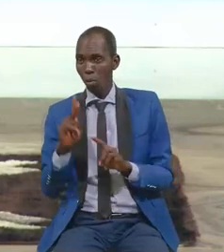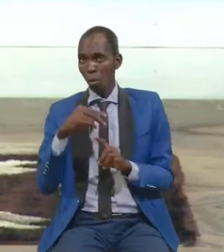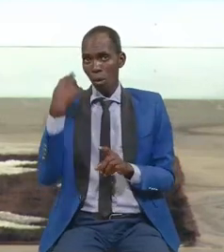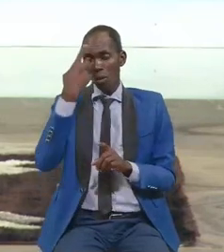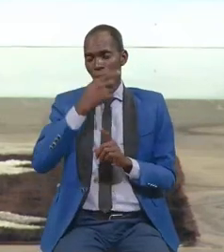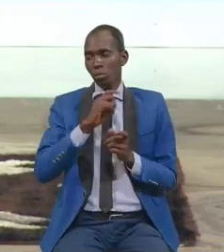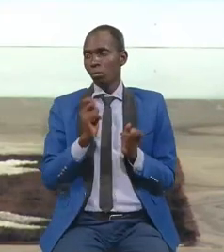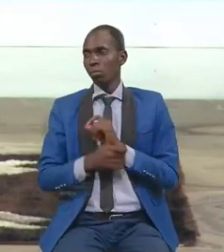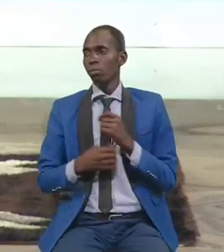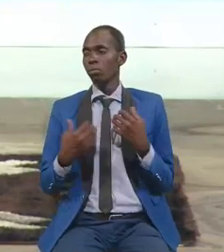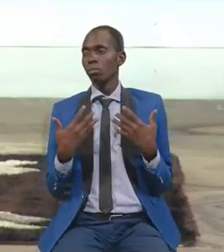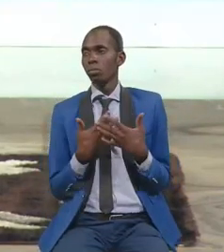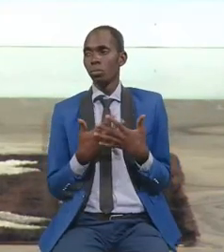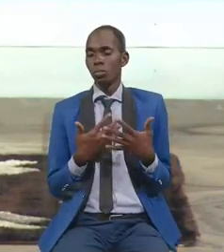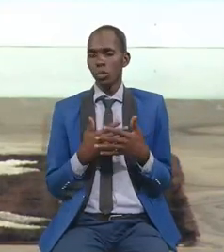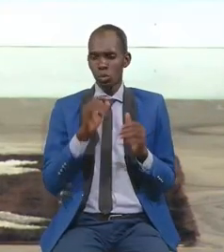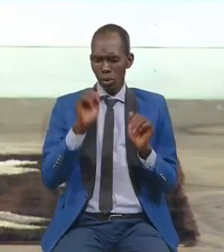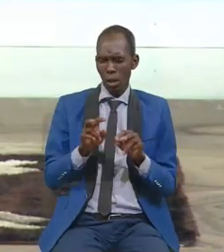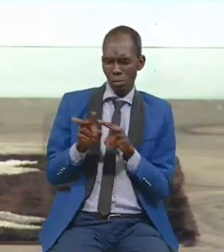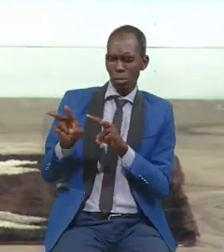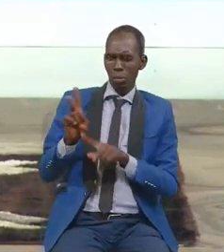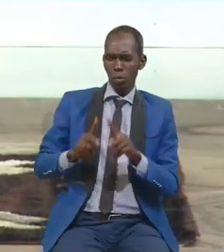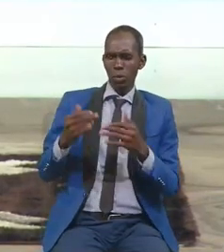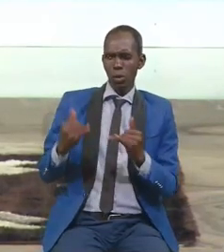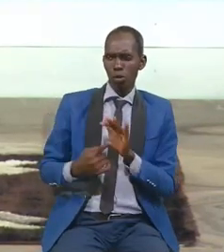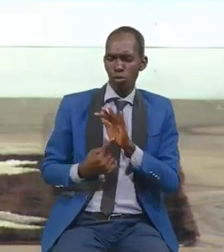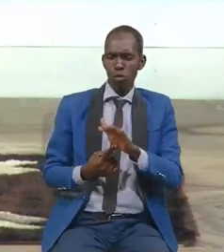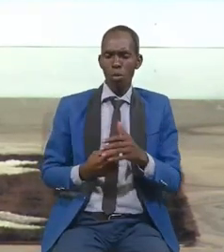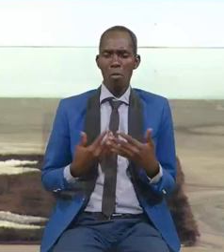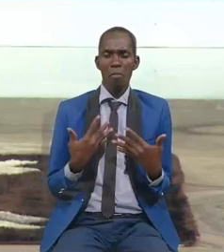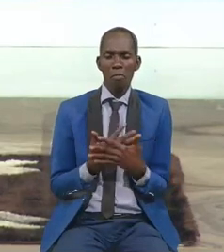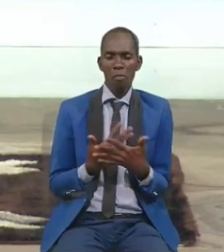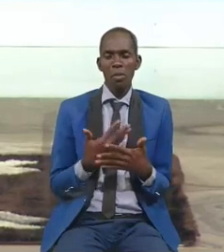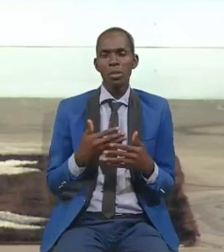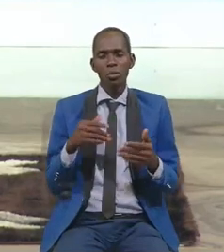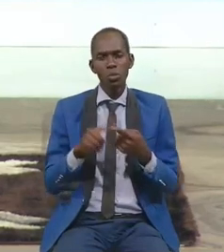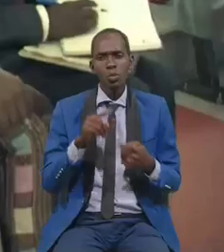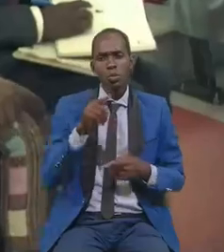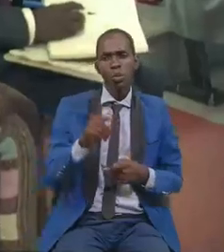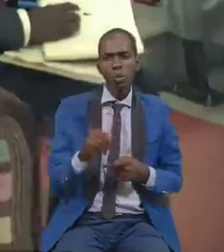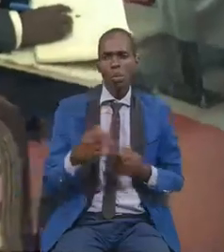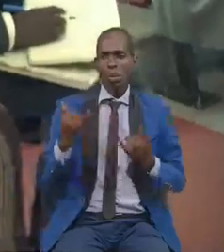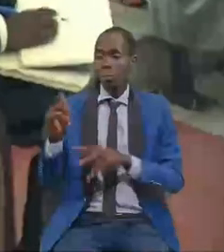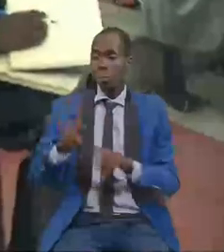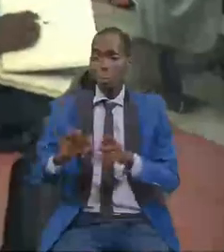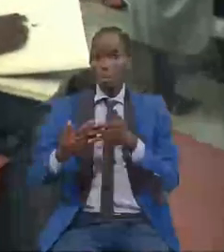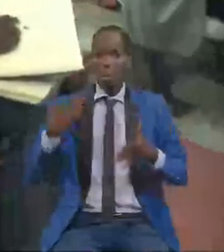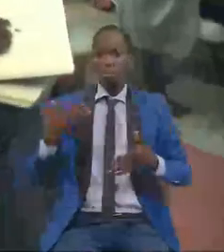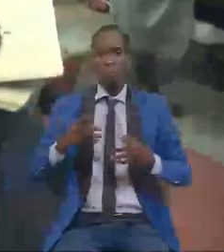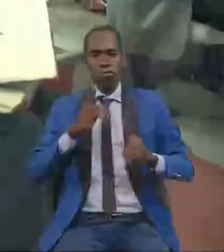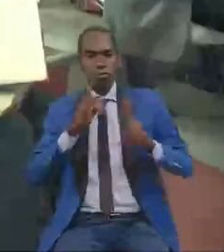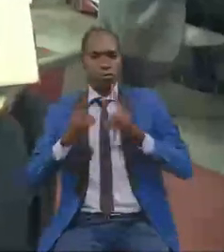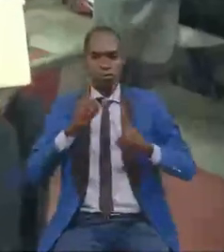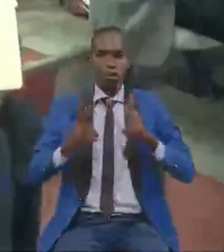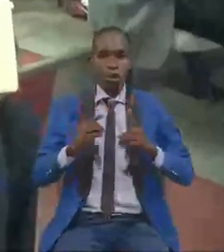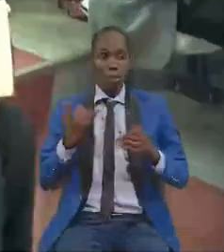le voir dans leur attitude, tu peux le voir. Alors, ils deviennent moins courageux quand tu te